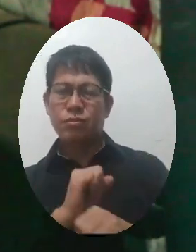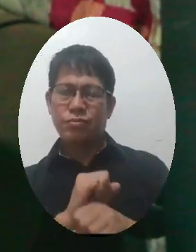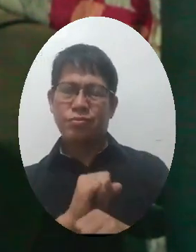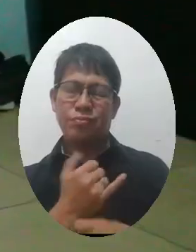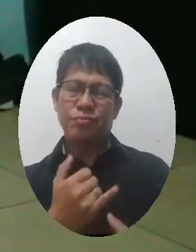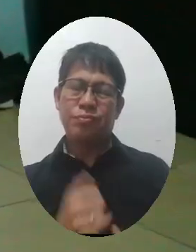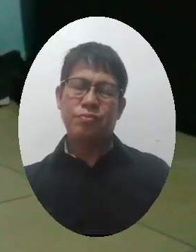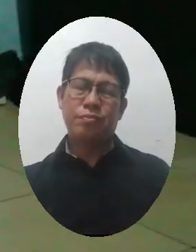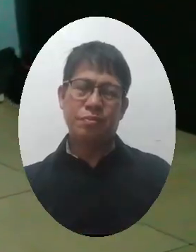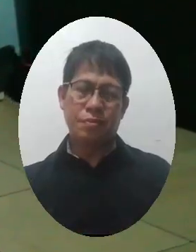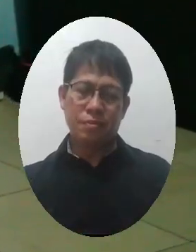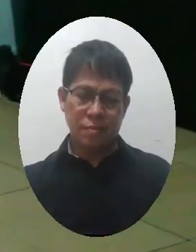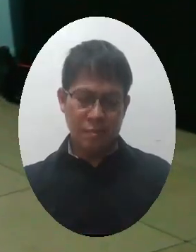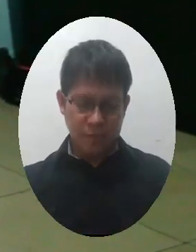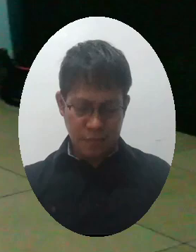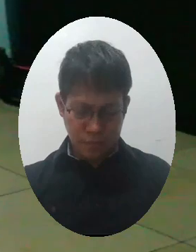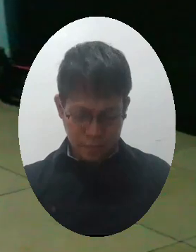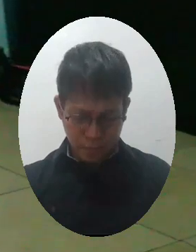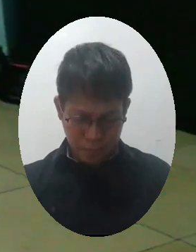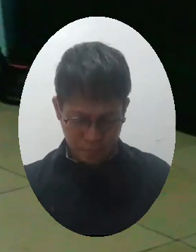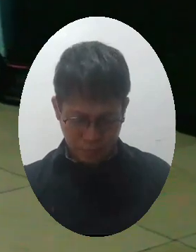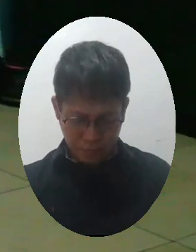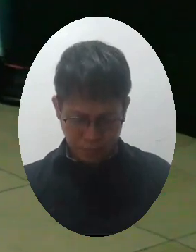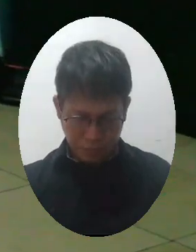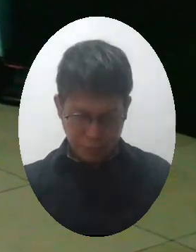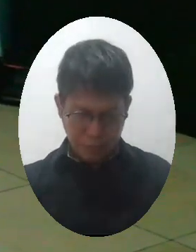katrabaho naman ako kahit pa paano.